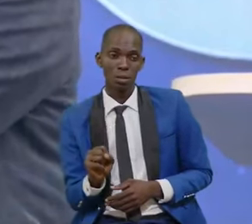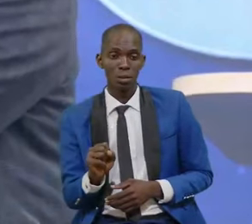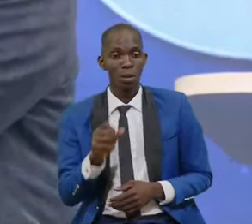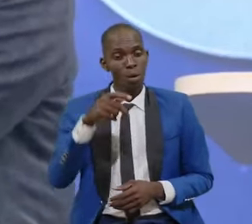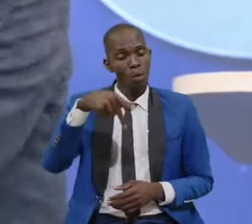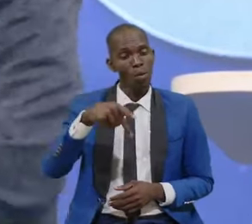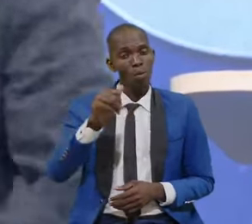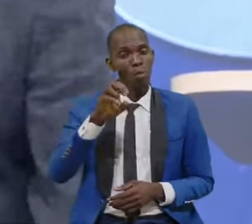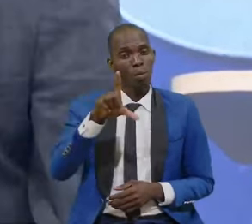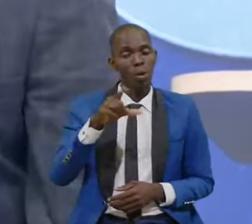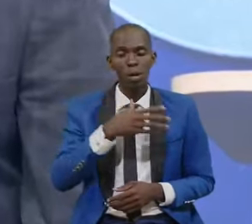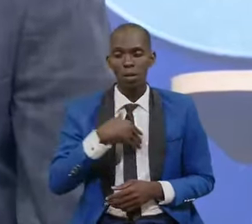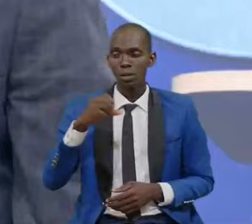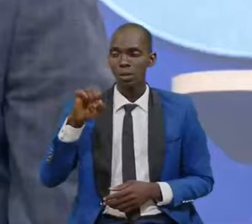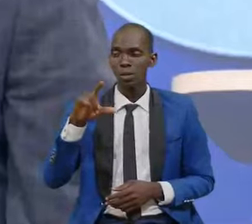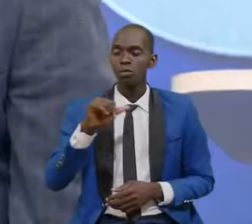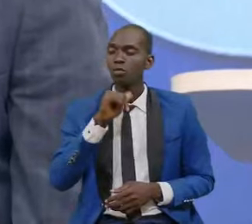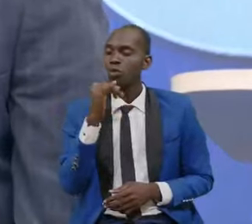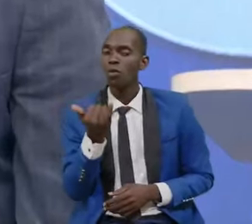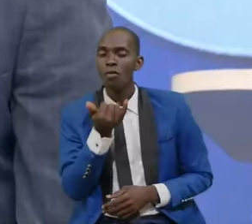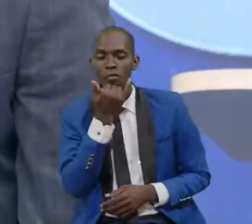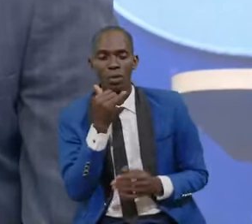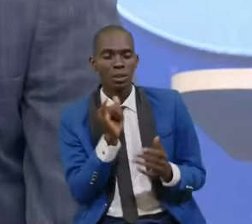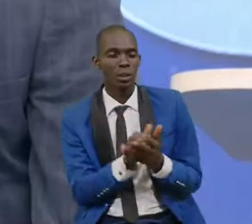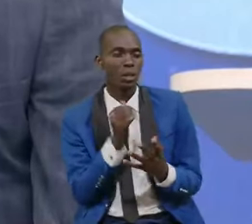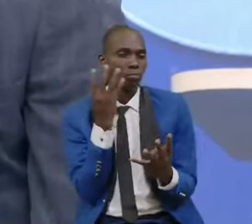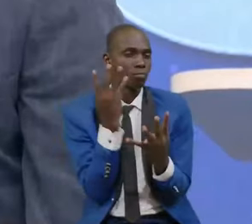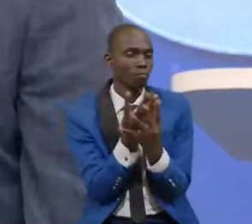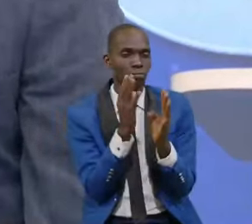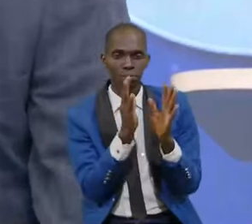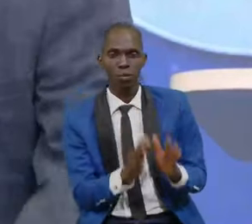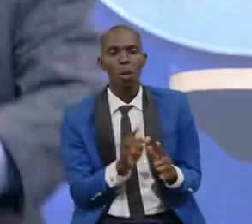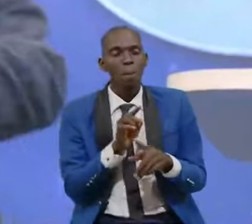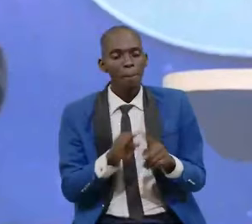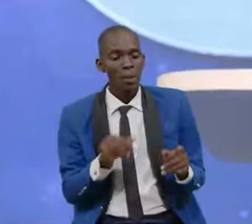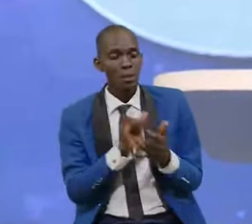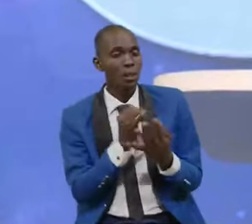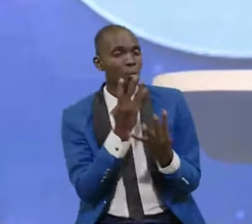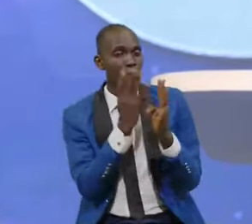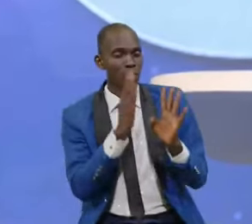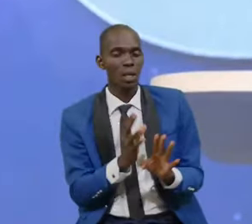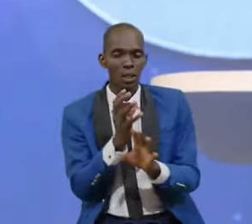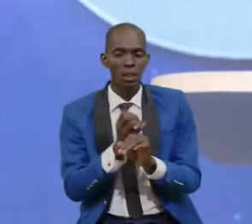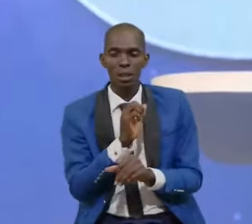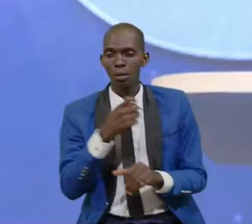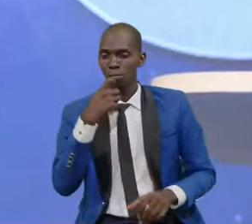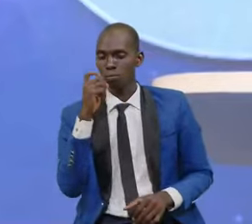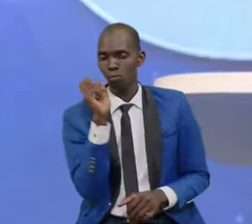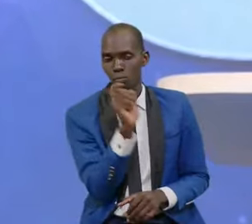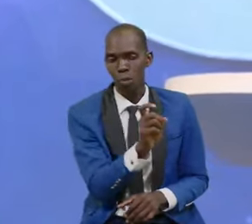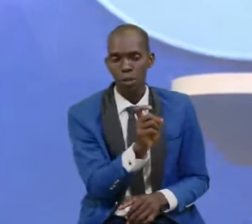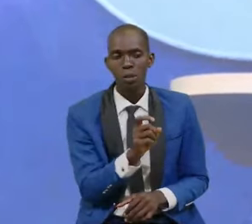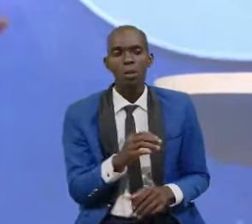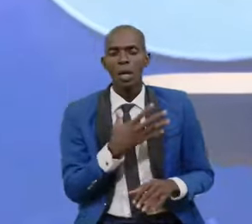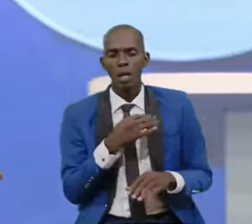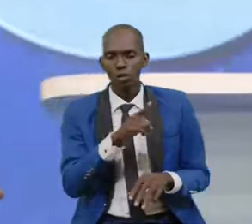l'avaient pas offensé. Mais, il a reçu un ordre, un commandement. Ils ont dit,